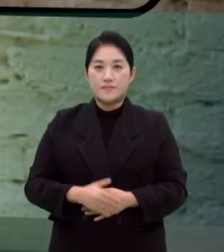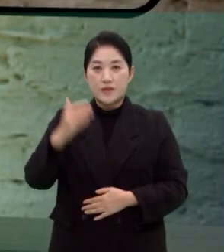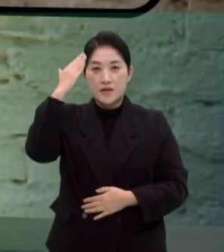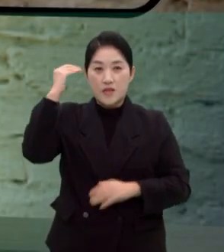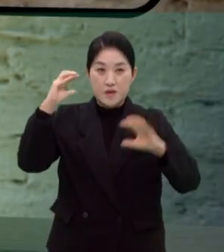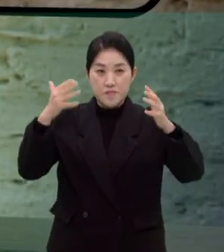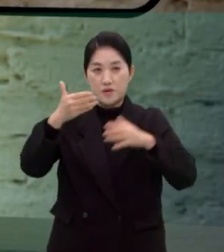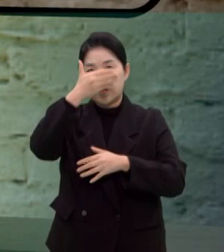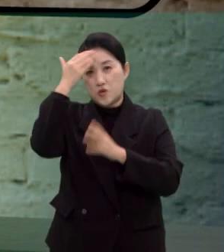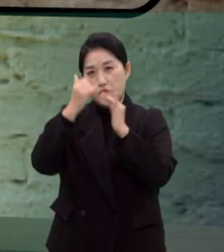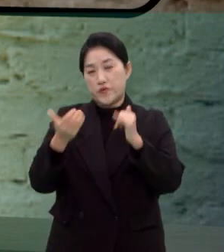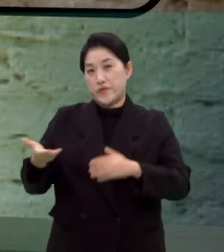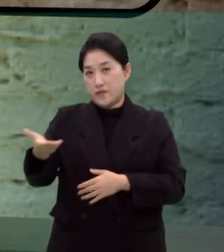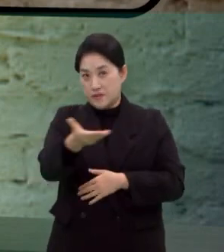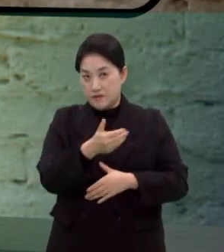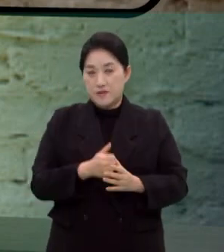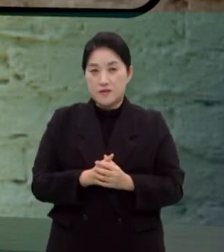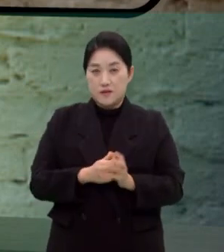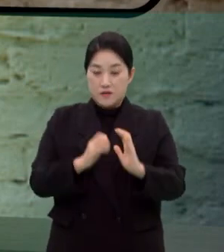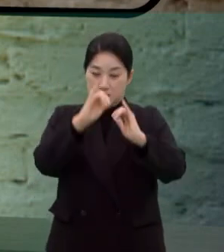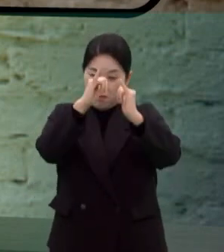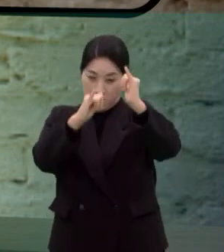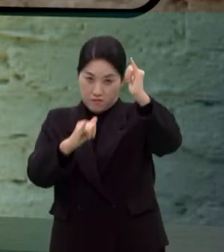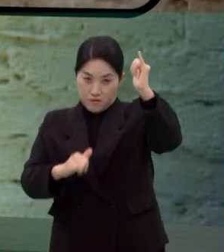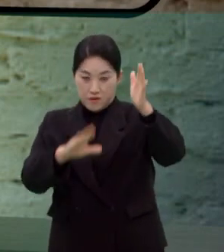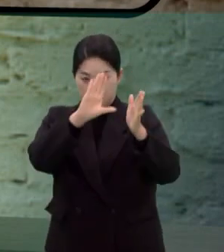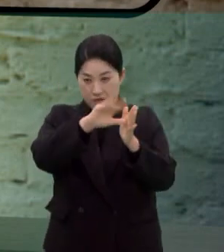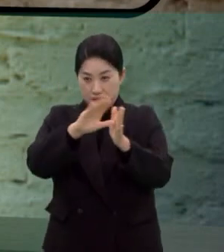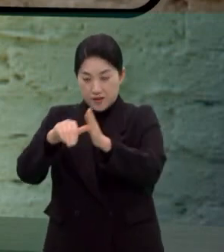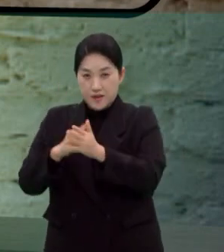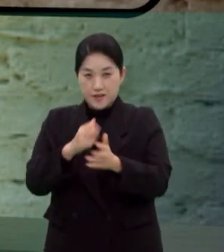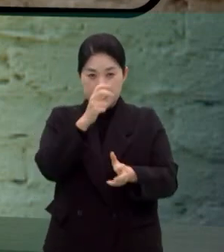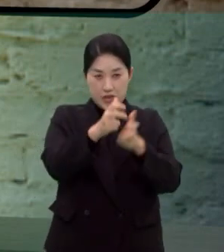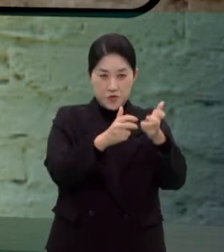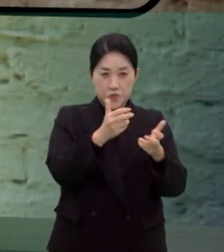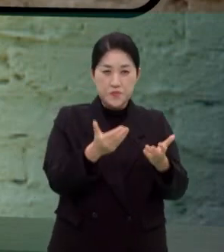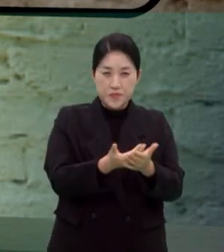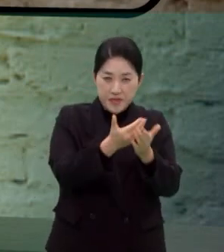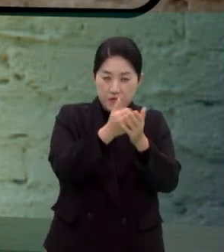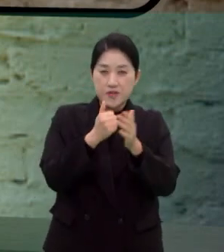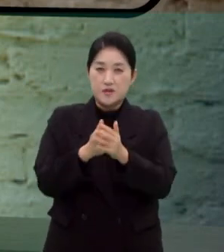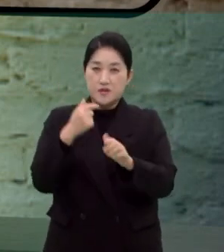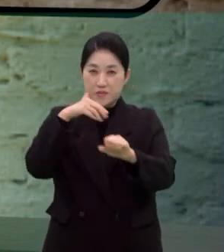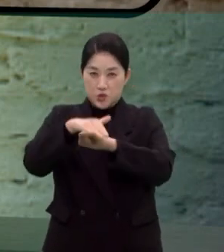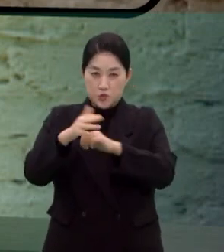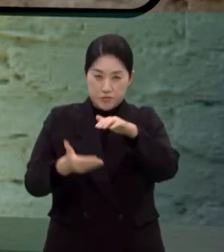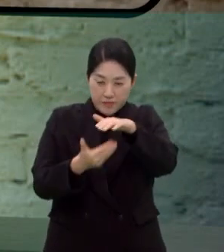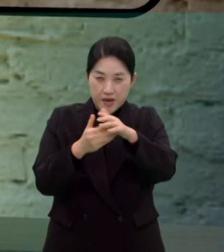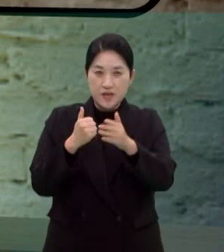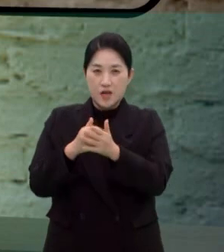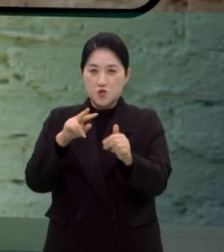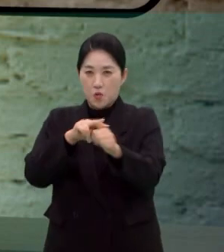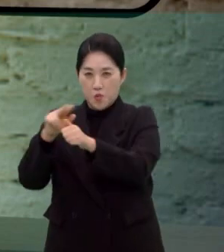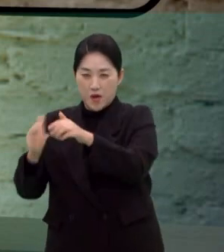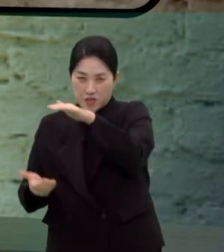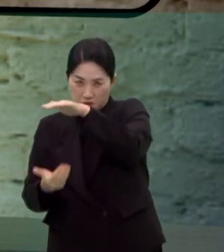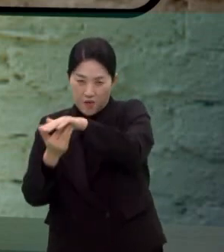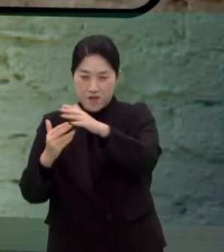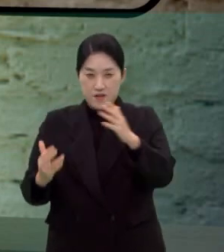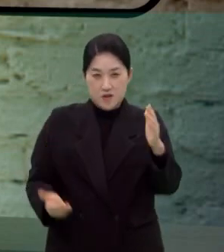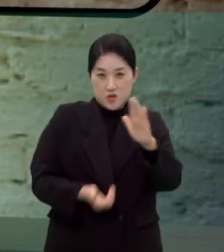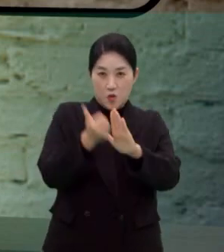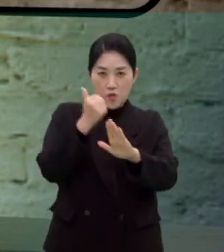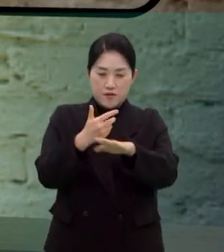대한민국의 청년 세대는 역사 속에서 산업화와 민주화 또 정보화 시대의 성공에 늘